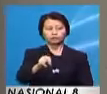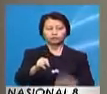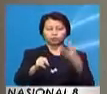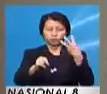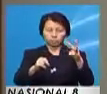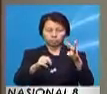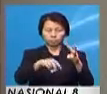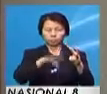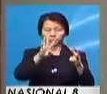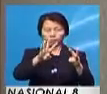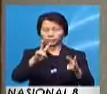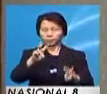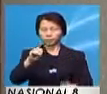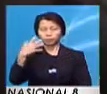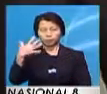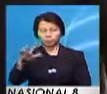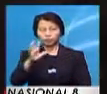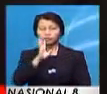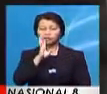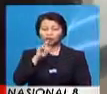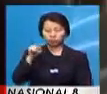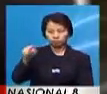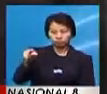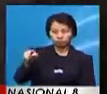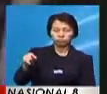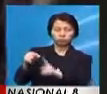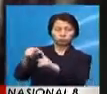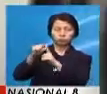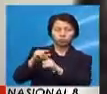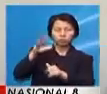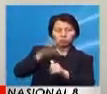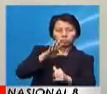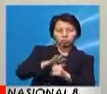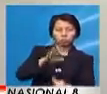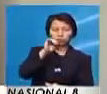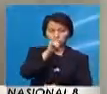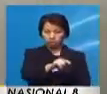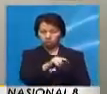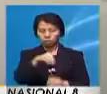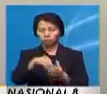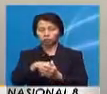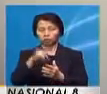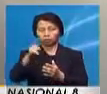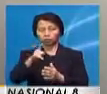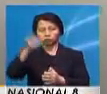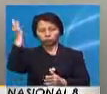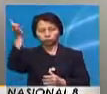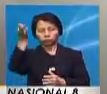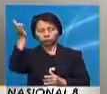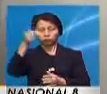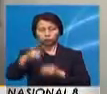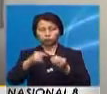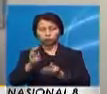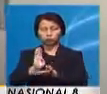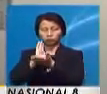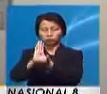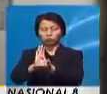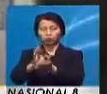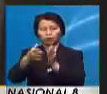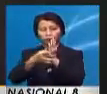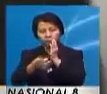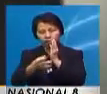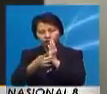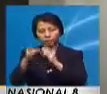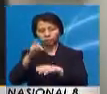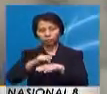April 2015 dengan mendakwa Rafizi membuat kenyataan menghina terhadap mereka dalam satu forum mengenai subsidi minyak di Bandar